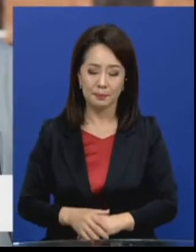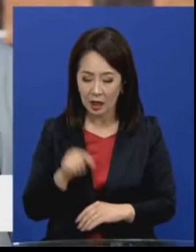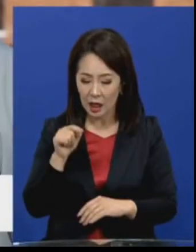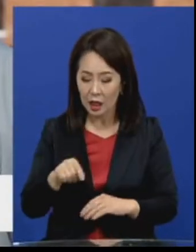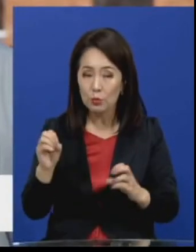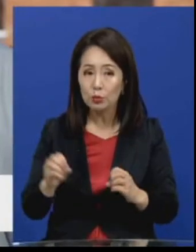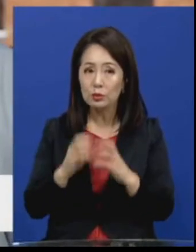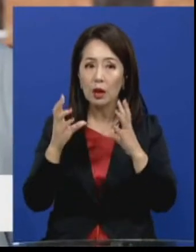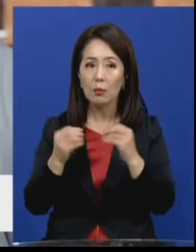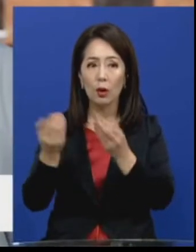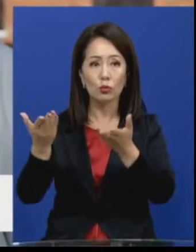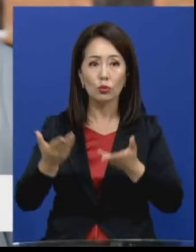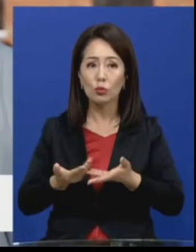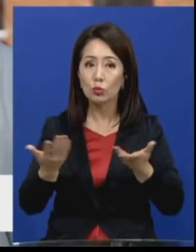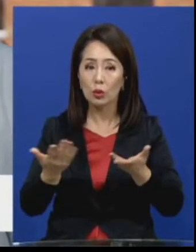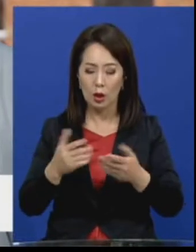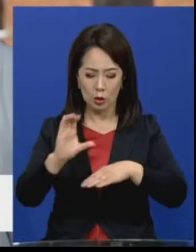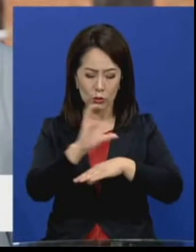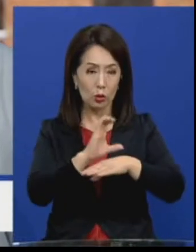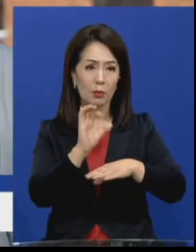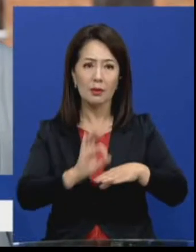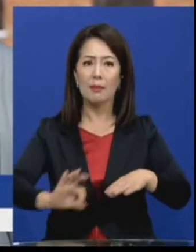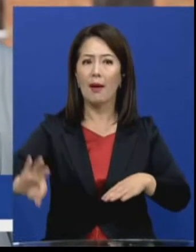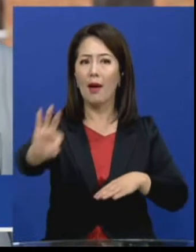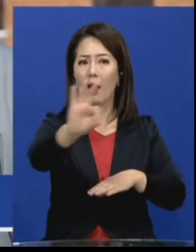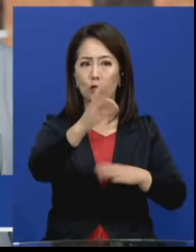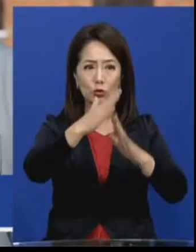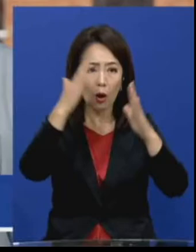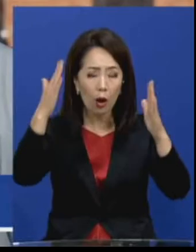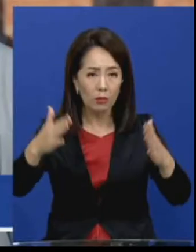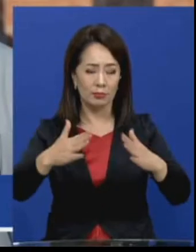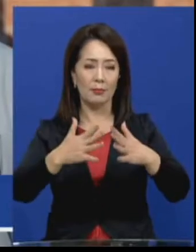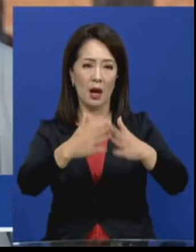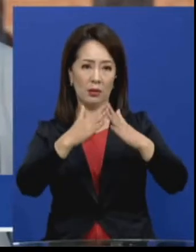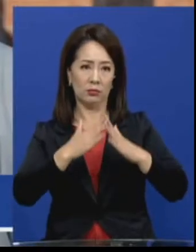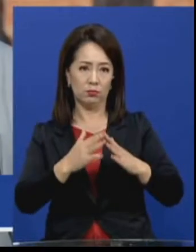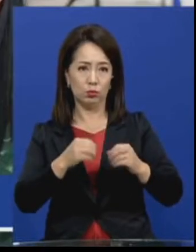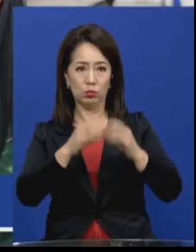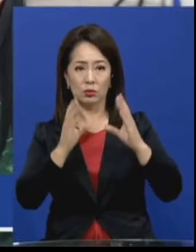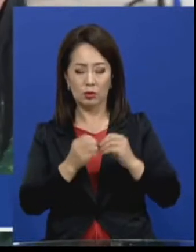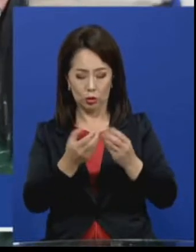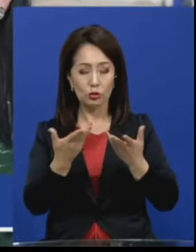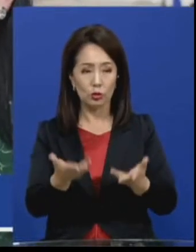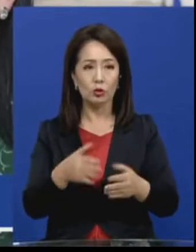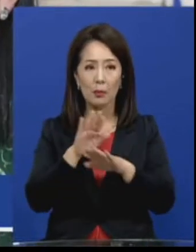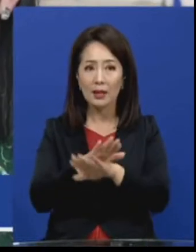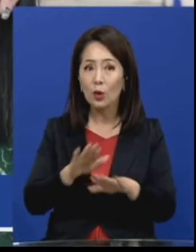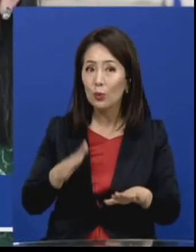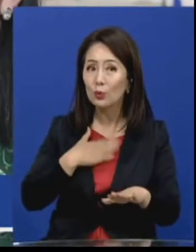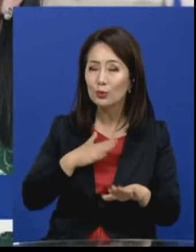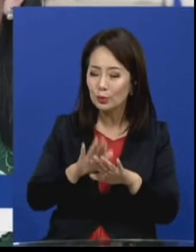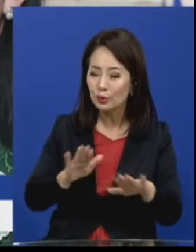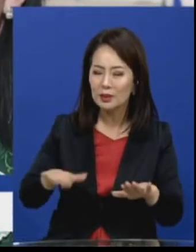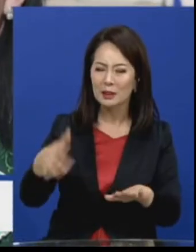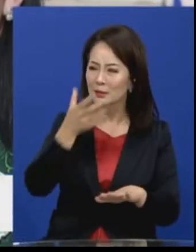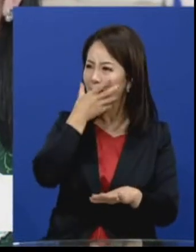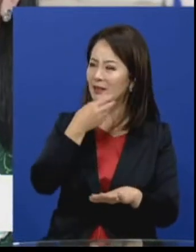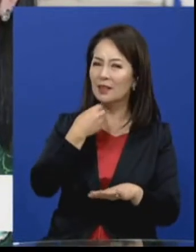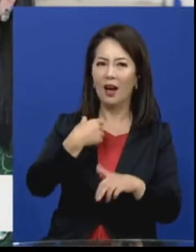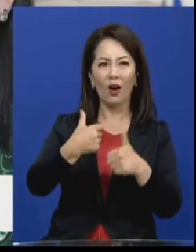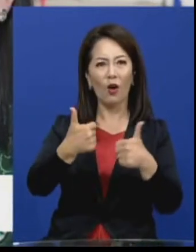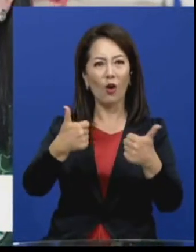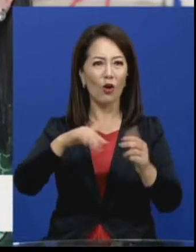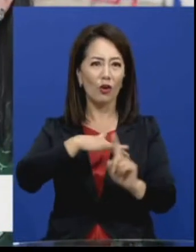Энэ бүтээн байгуулалт бол одоо бас сумандч байхгүй томоохон хөрөнгөөр бол бүтээн байгуулалтад ажил болсон. Хүүхдүүд маань бол одоо бүх юм